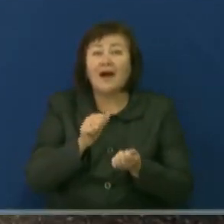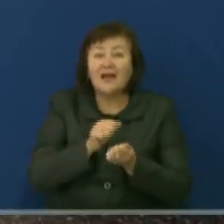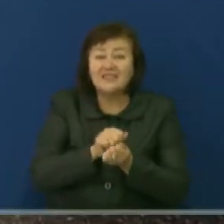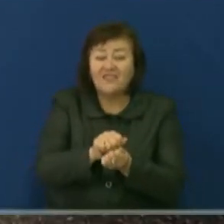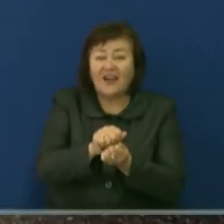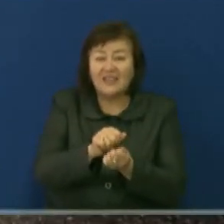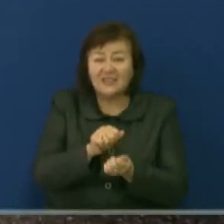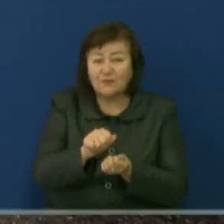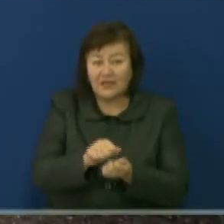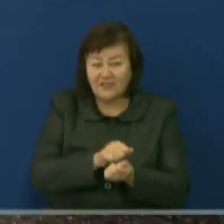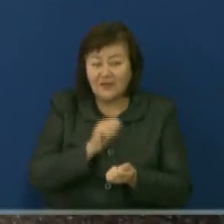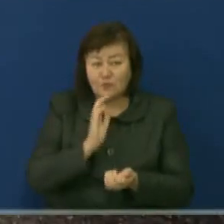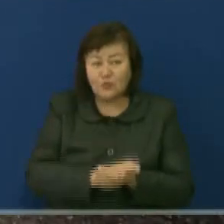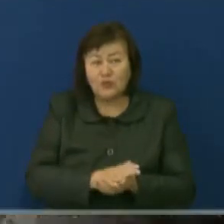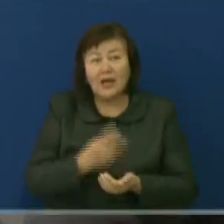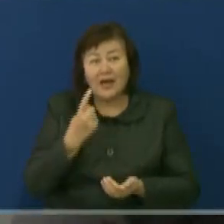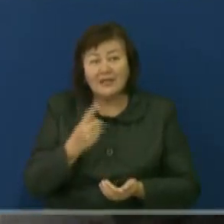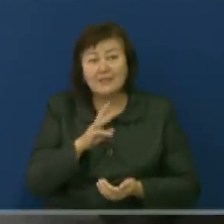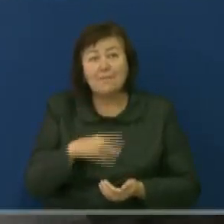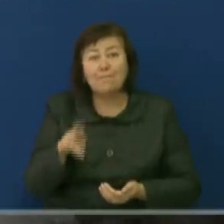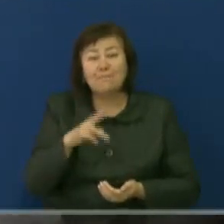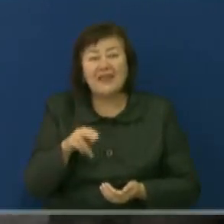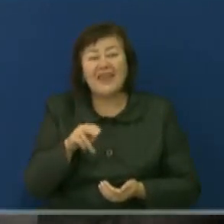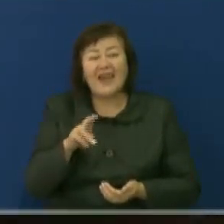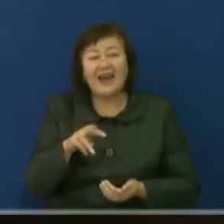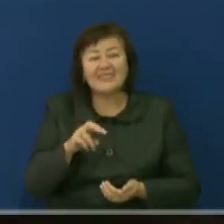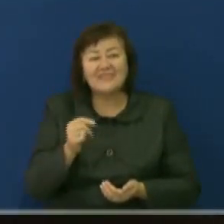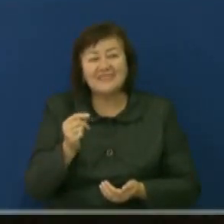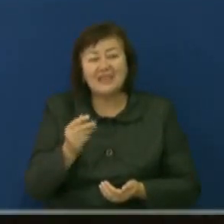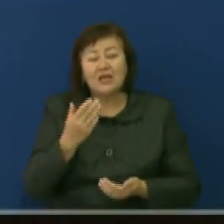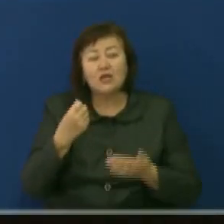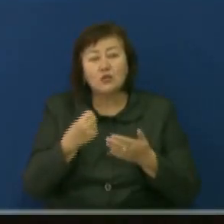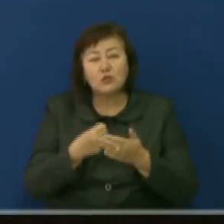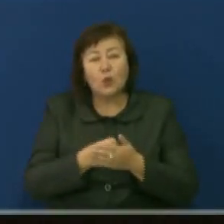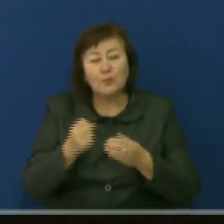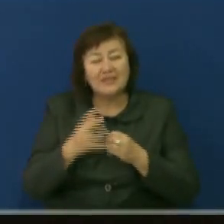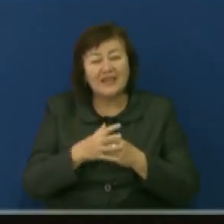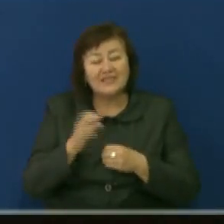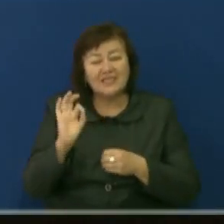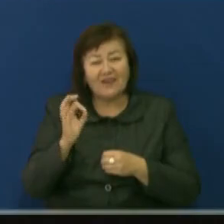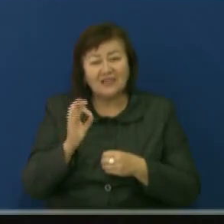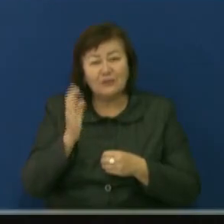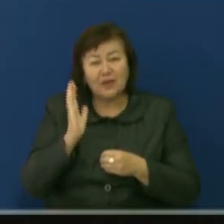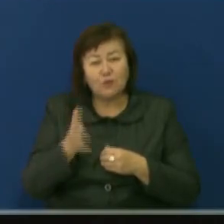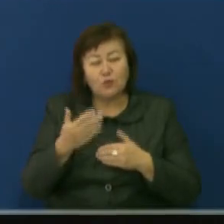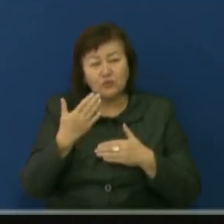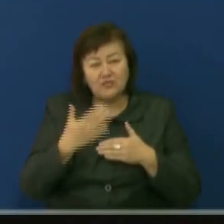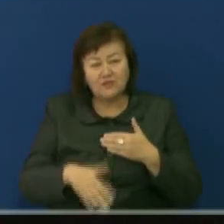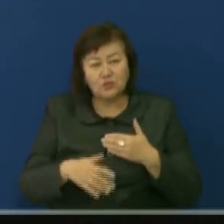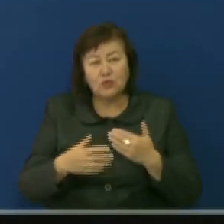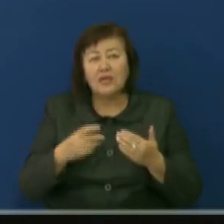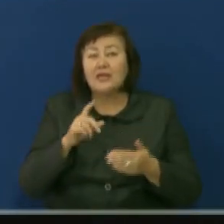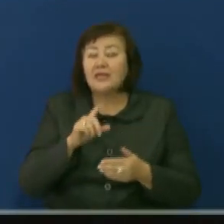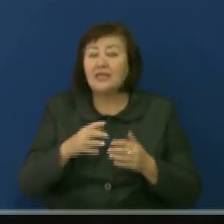Всего на эти улицы выделен 1 миллиард тенге. Работы должны быть завершены до 15 октября. Также в этом году в поселке Птичник